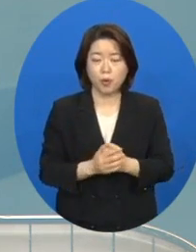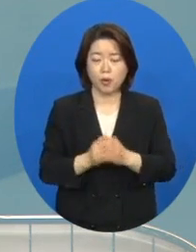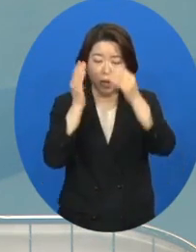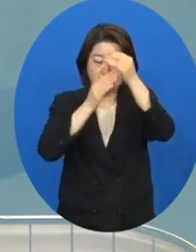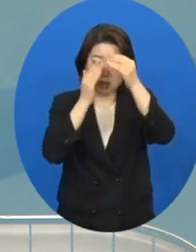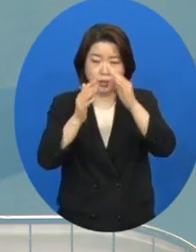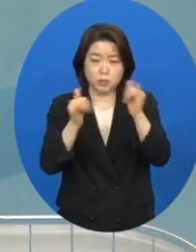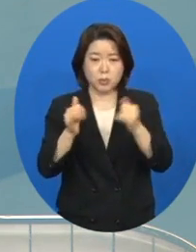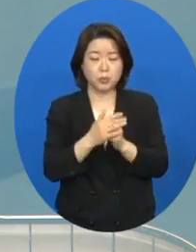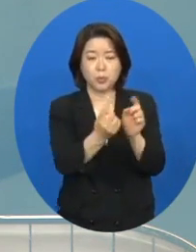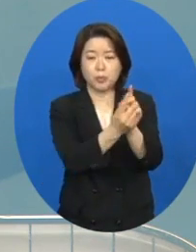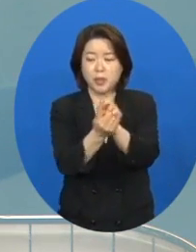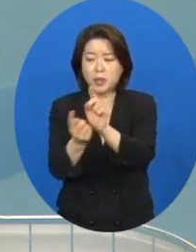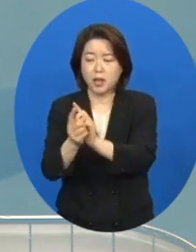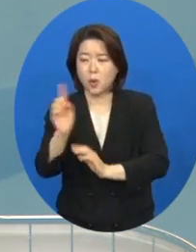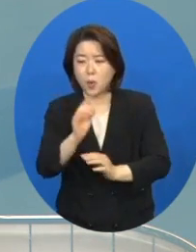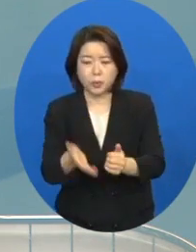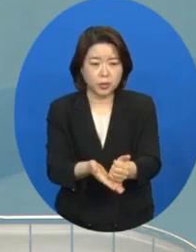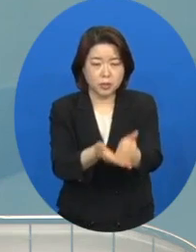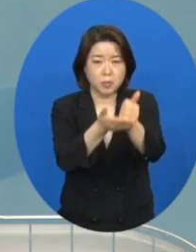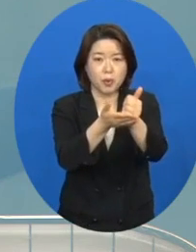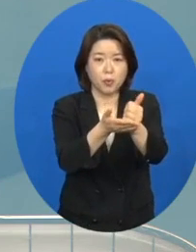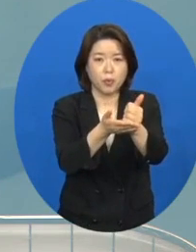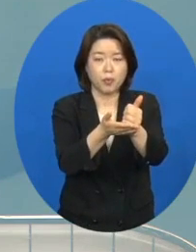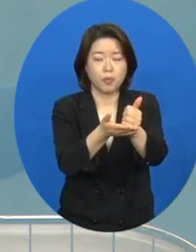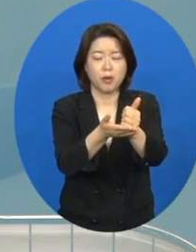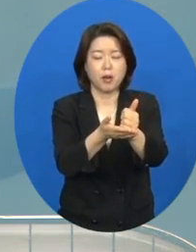성도들을 만나고 섬겨야 하는 건지.